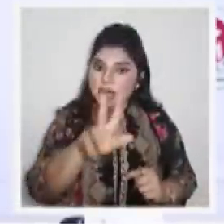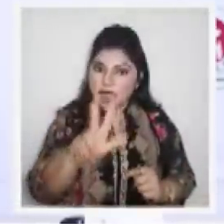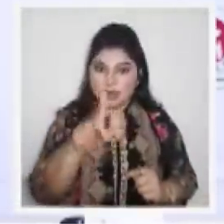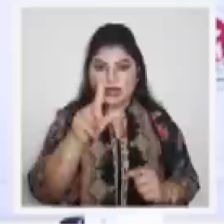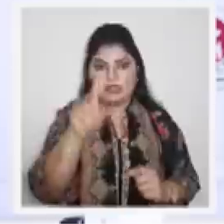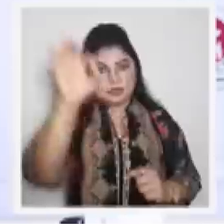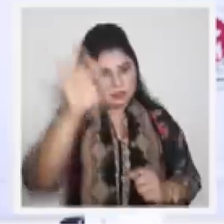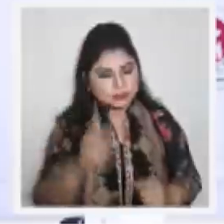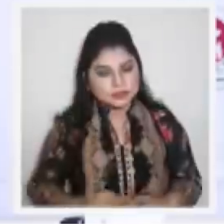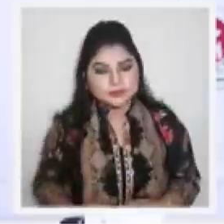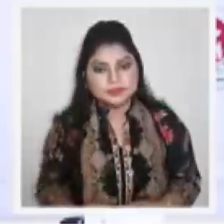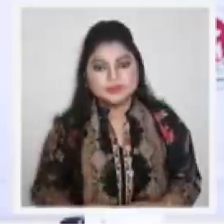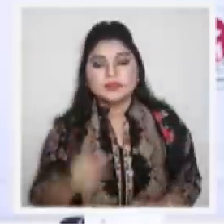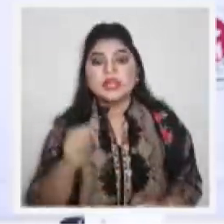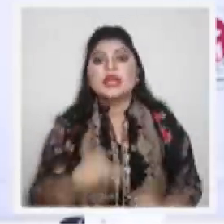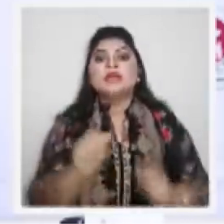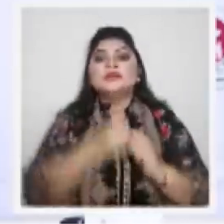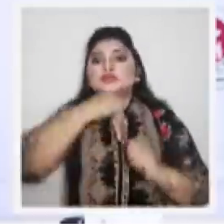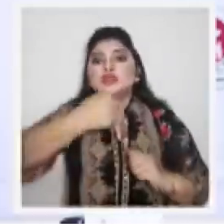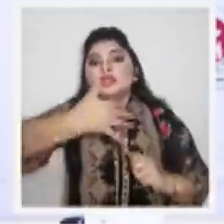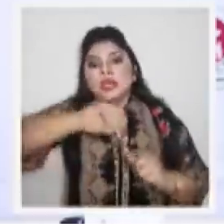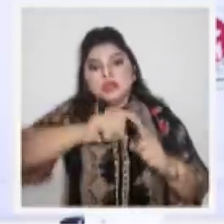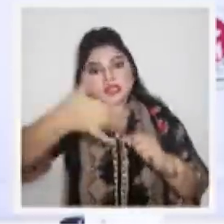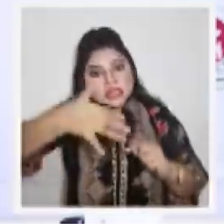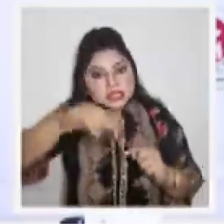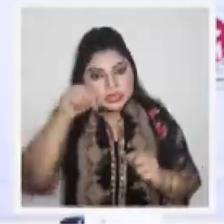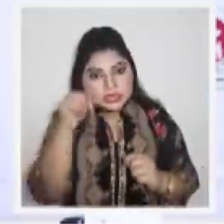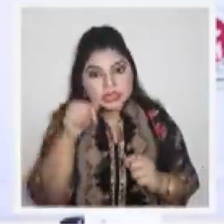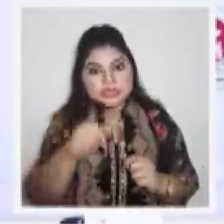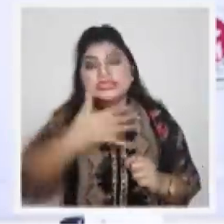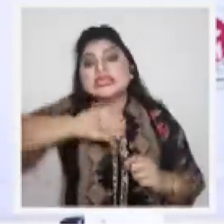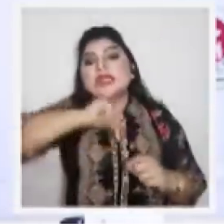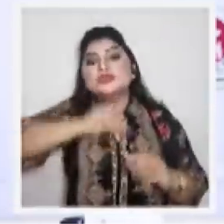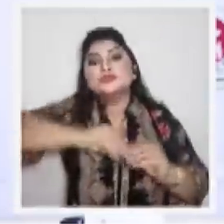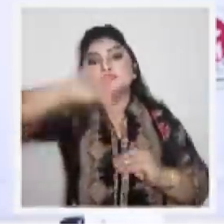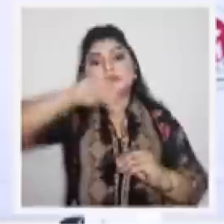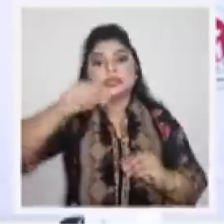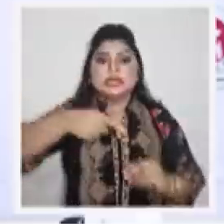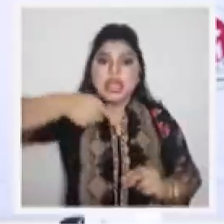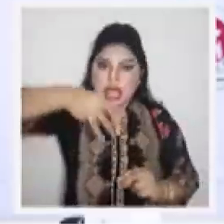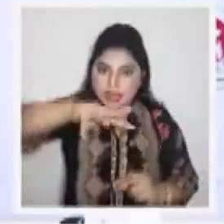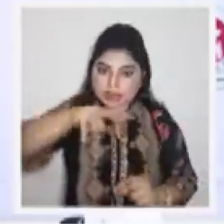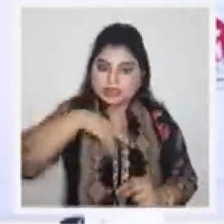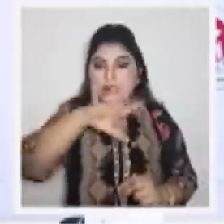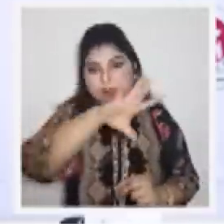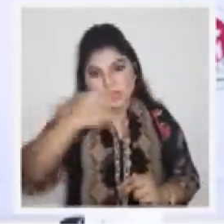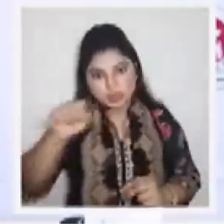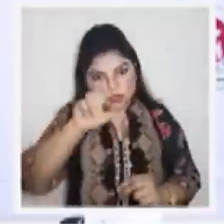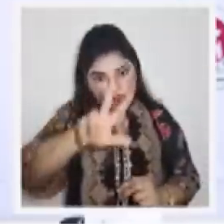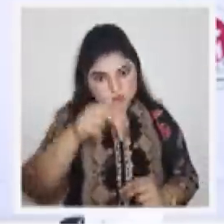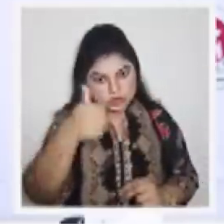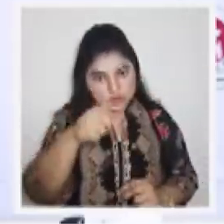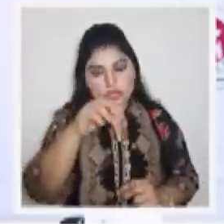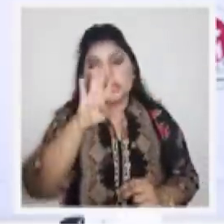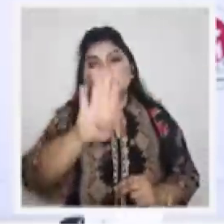41 থেকে 50 বছরে 462 জন 13.86%, 51 থেকে 60 বছর 953 জন